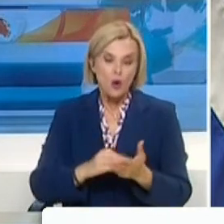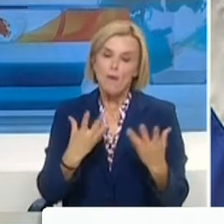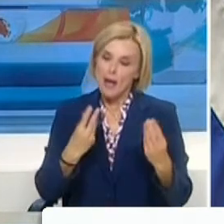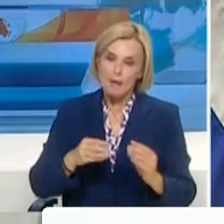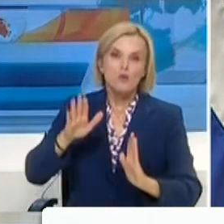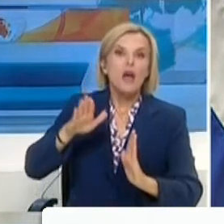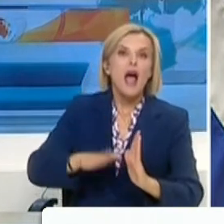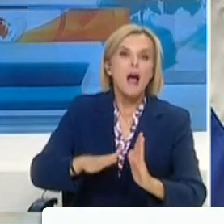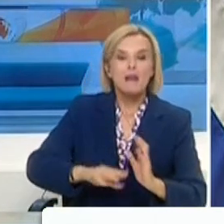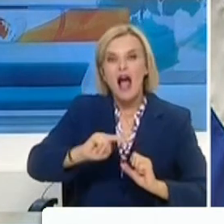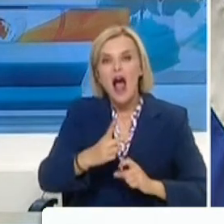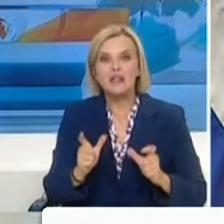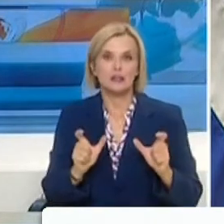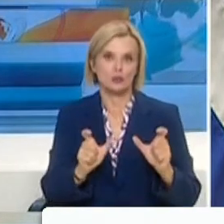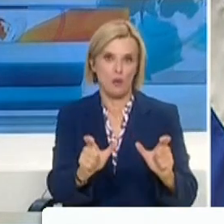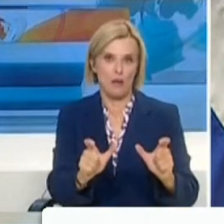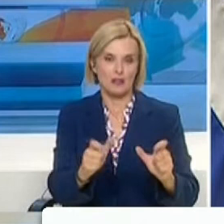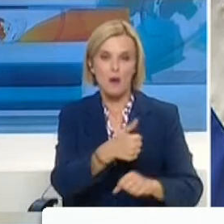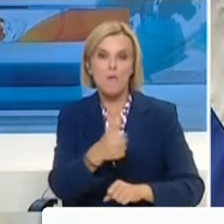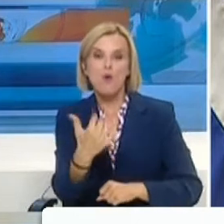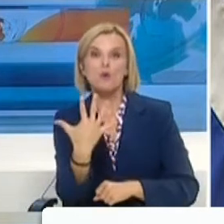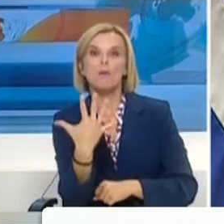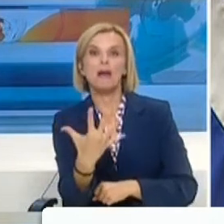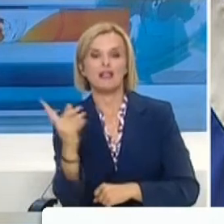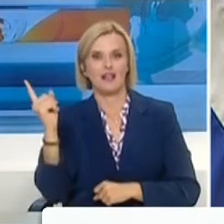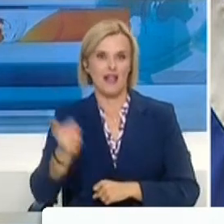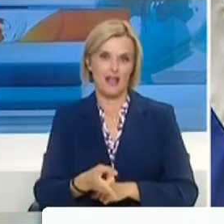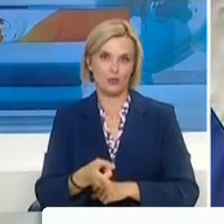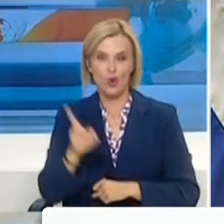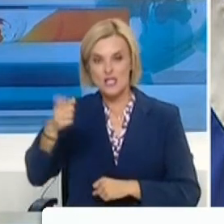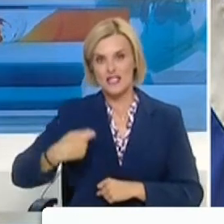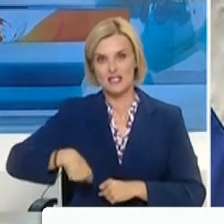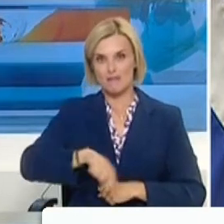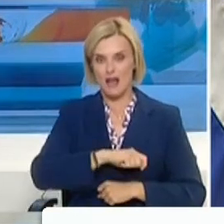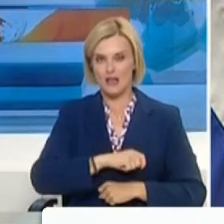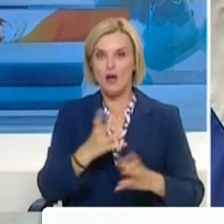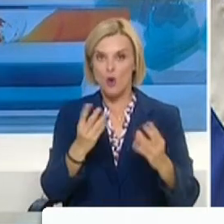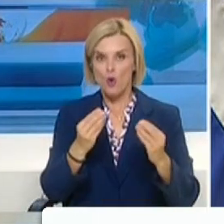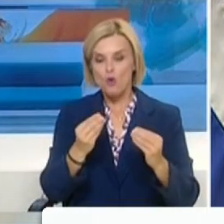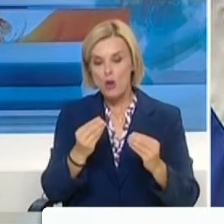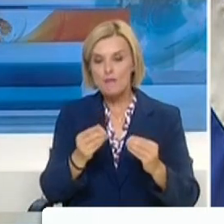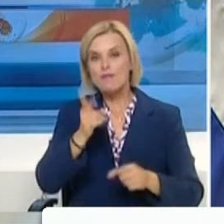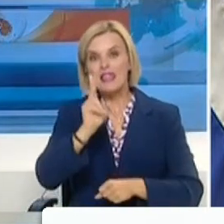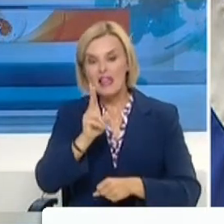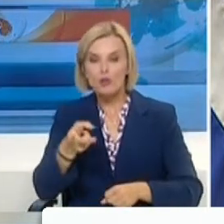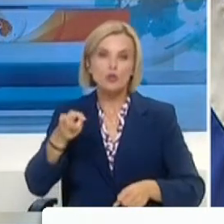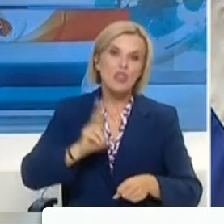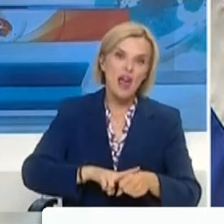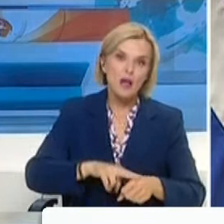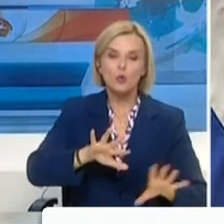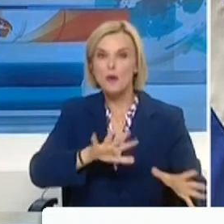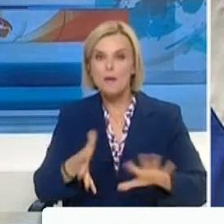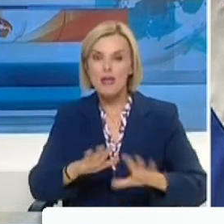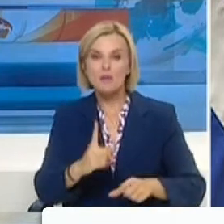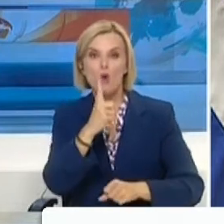επίπεδα ανοσίας, γύρω στο 5%. Και υπολογίστηκε ένας κίνδυνος θανάτου γύρω στο 1 με 1,2%.